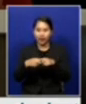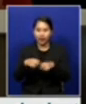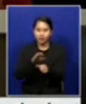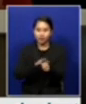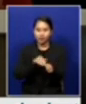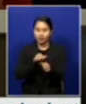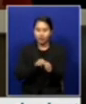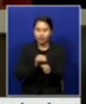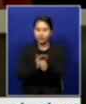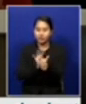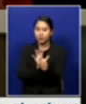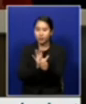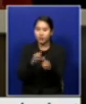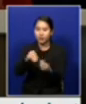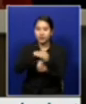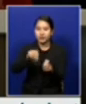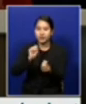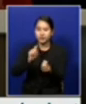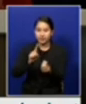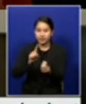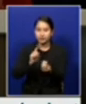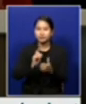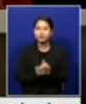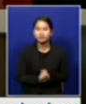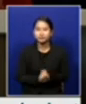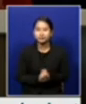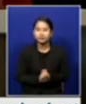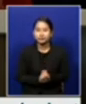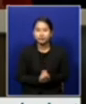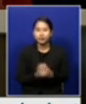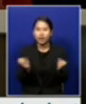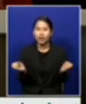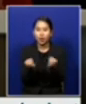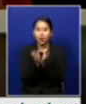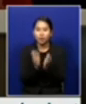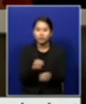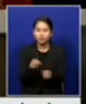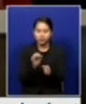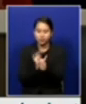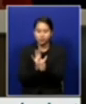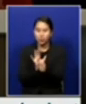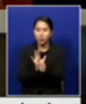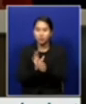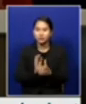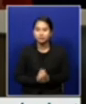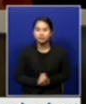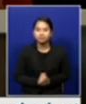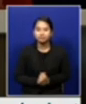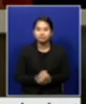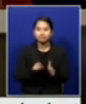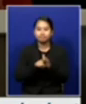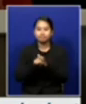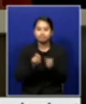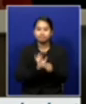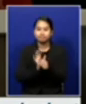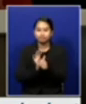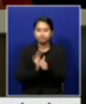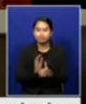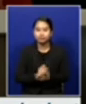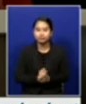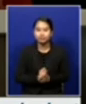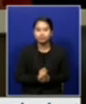ฟื้นฟูเศรษฐกิจและสังคมที่ได้รับผลกระทบจากการระบาดของโรคติดเชื้อไวรัสโคโร